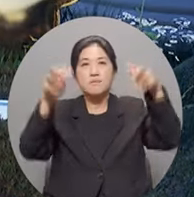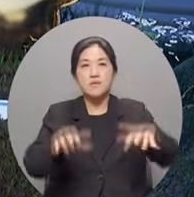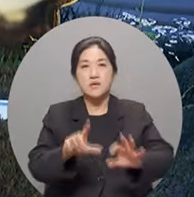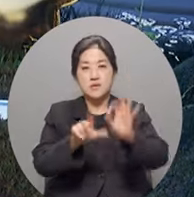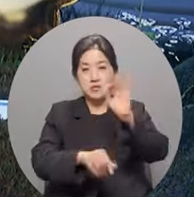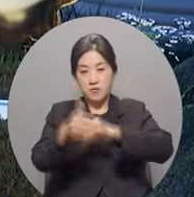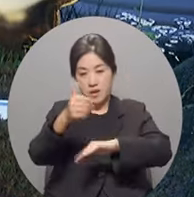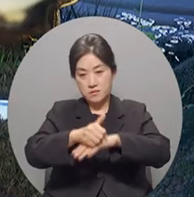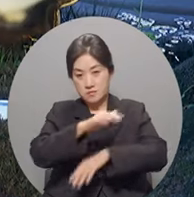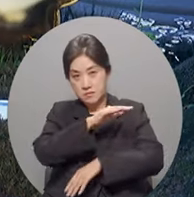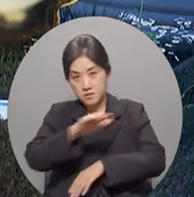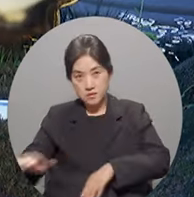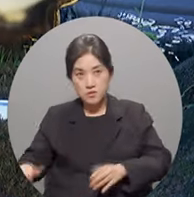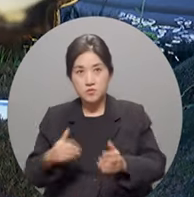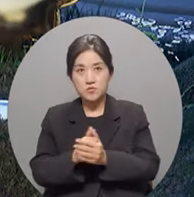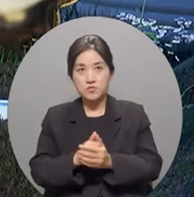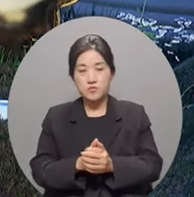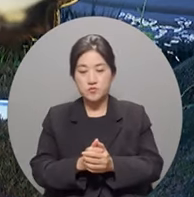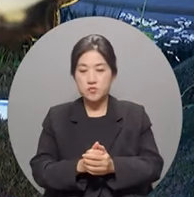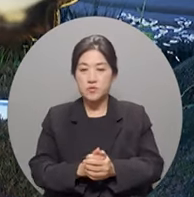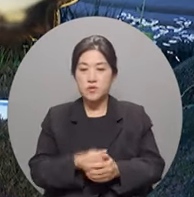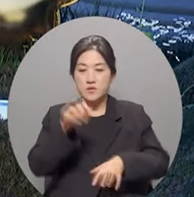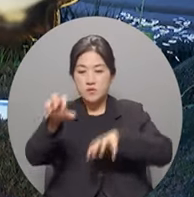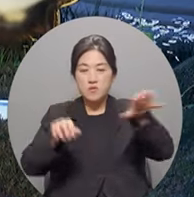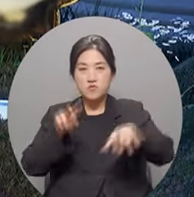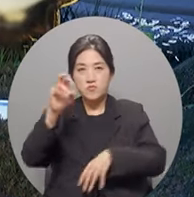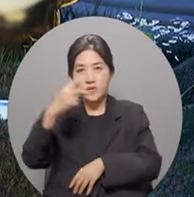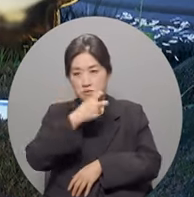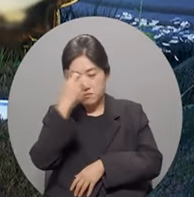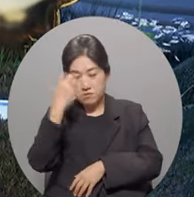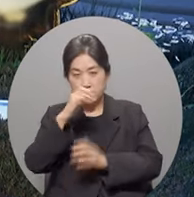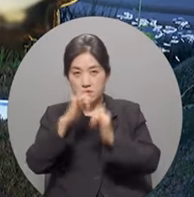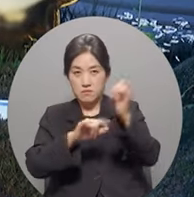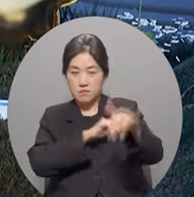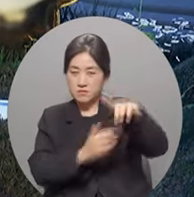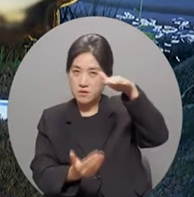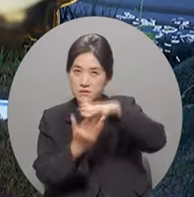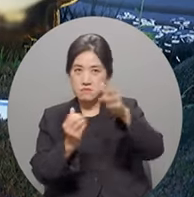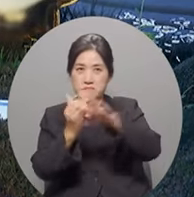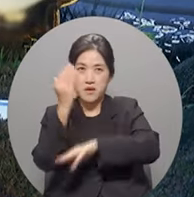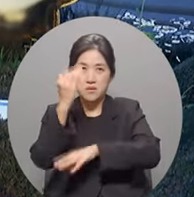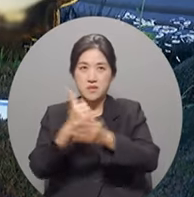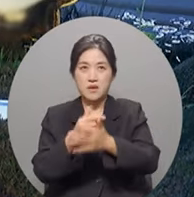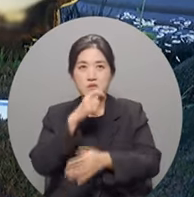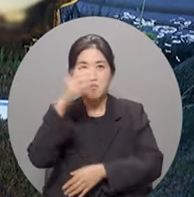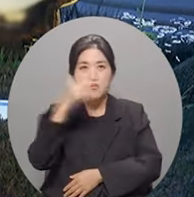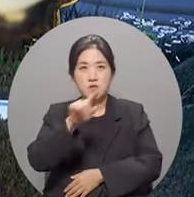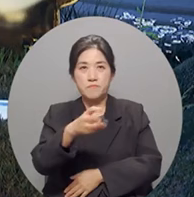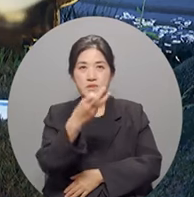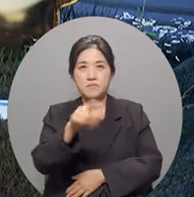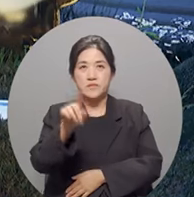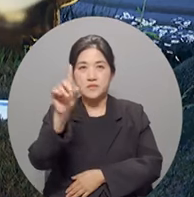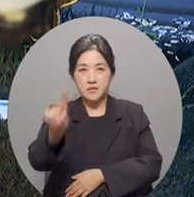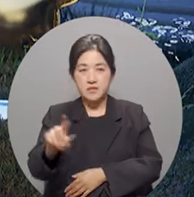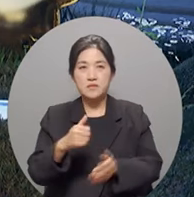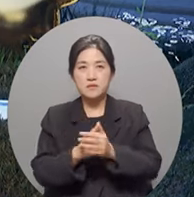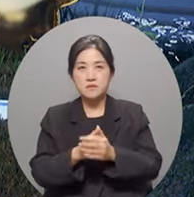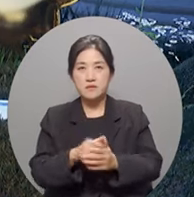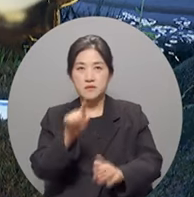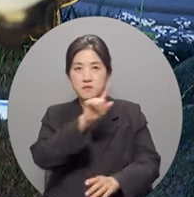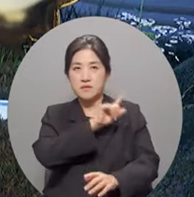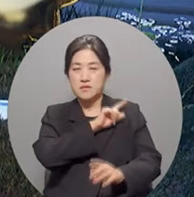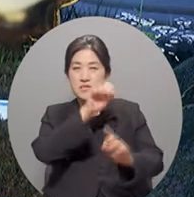하순 기준으로 21개 기상관측소에서 역대 신기록을 경신했습니다. 여수가 113.1mm로 역대